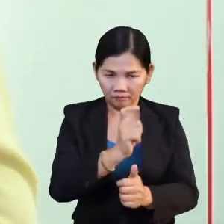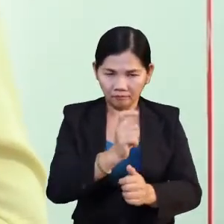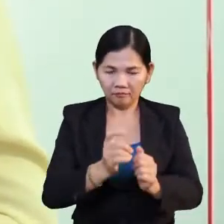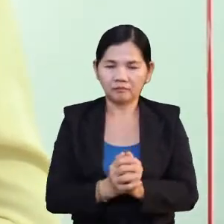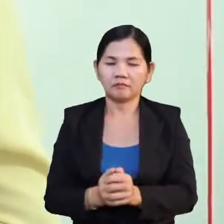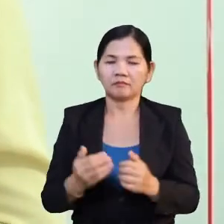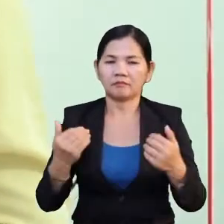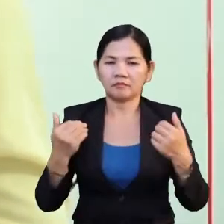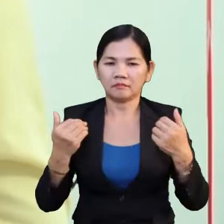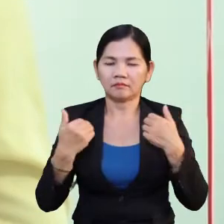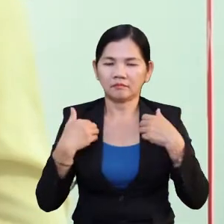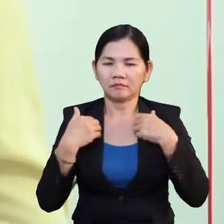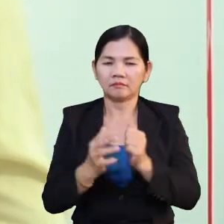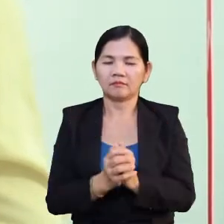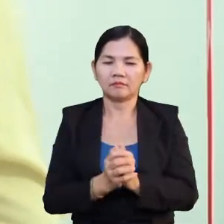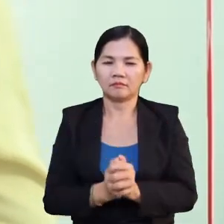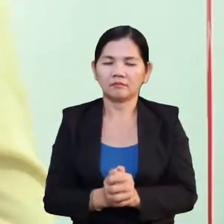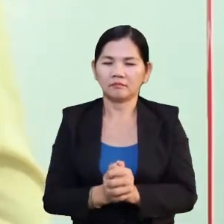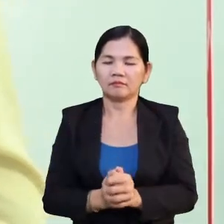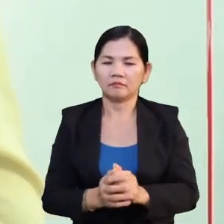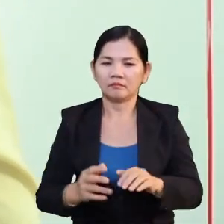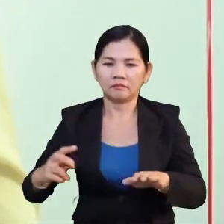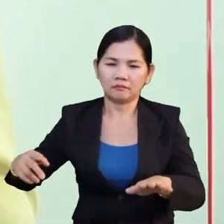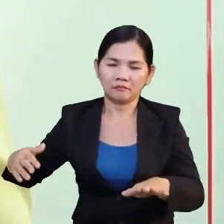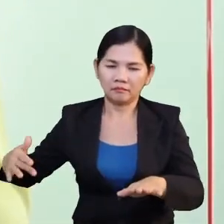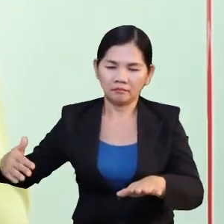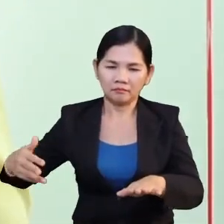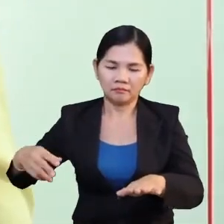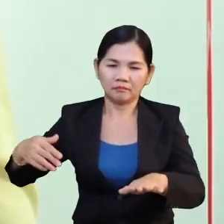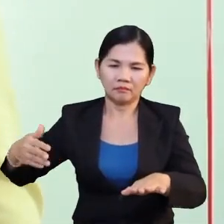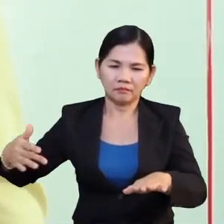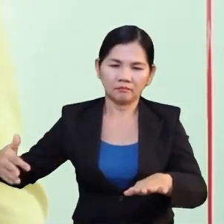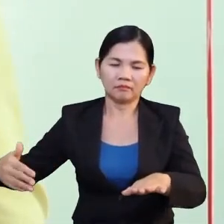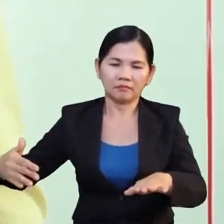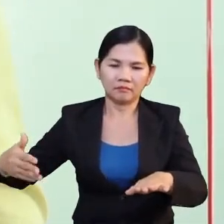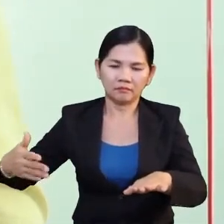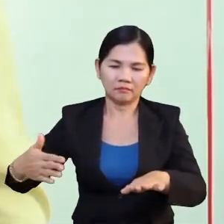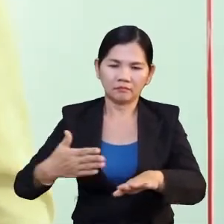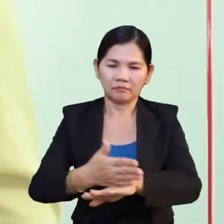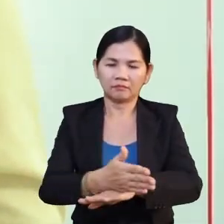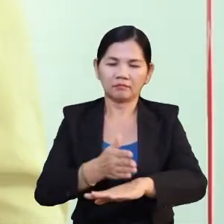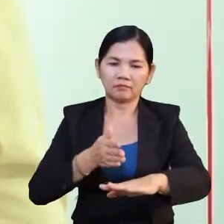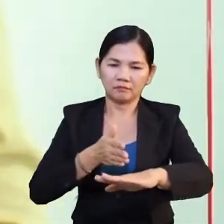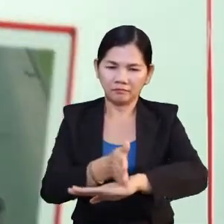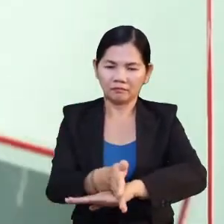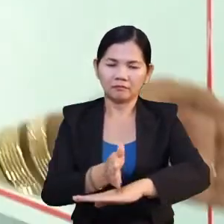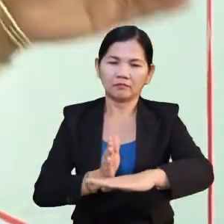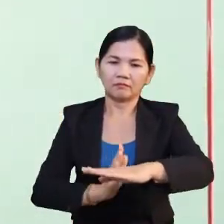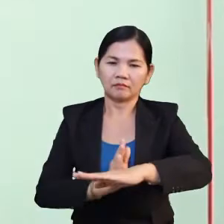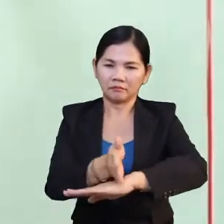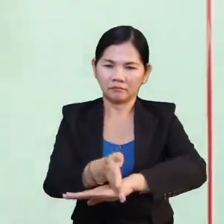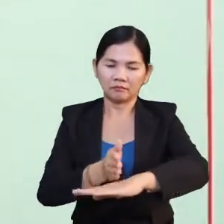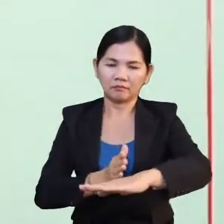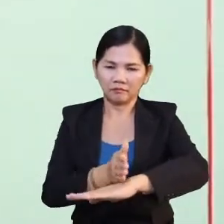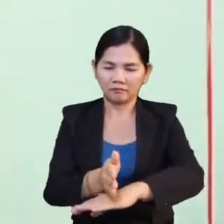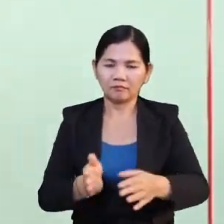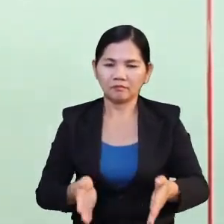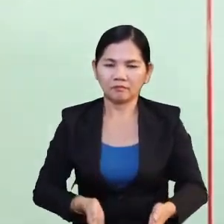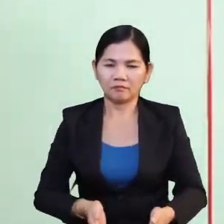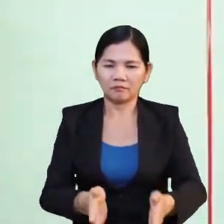ចាគឺការដើរឆ្លងផ្លូវចាការឆ្លងផ្លូវកូនកូនដាក់ដៃលើតុកយើងបែរមកមើលចំណងជើងមេរៀន